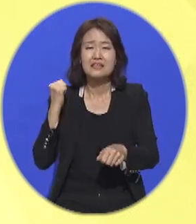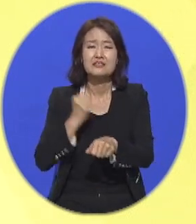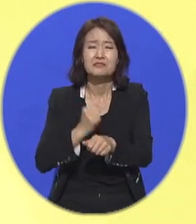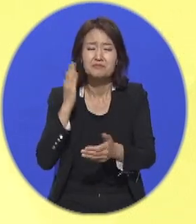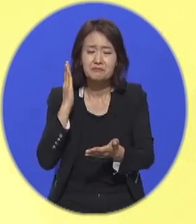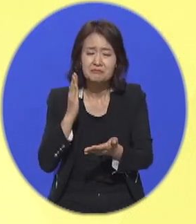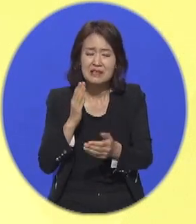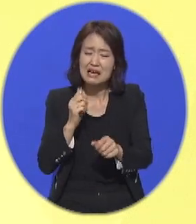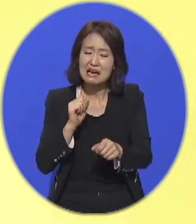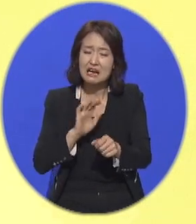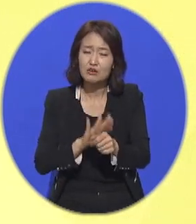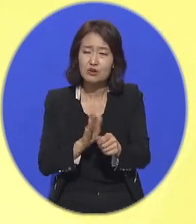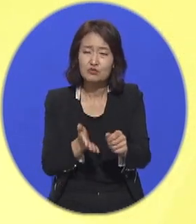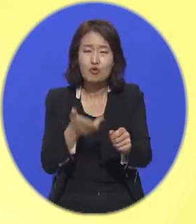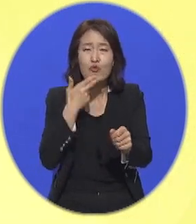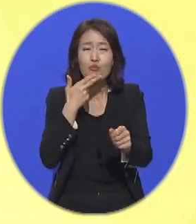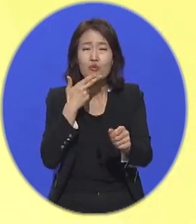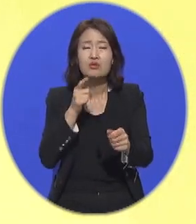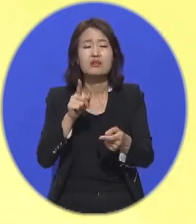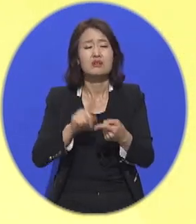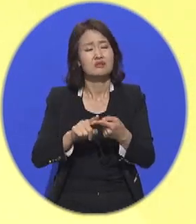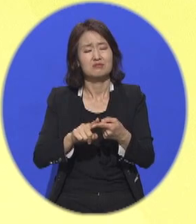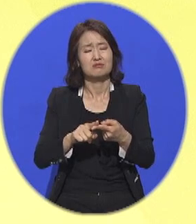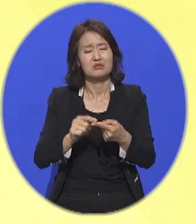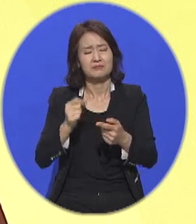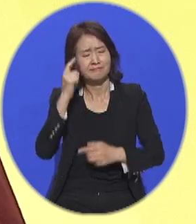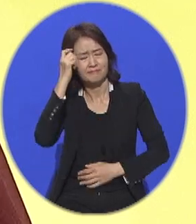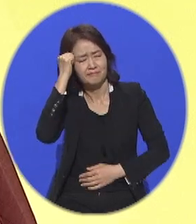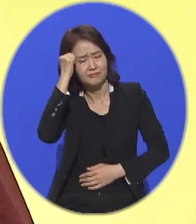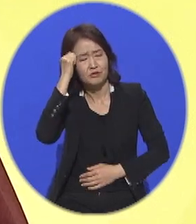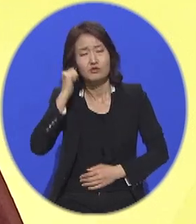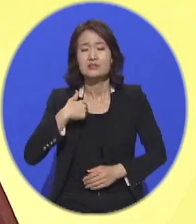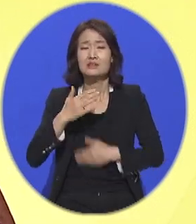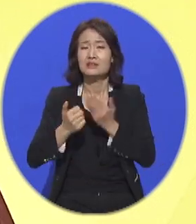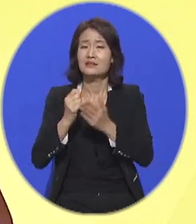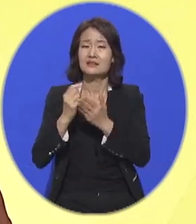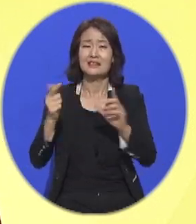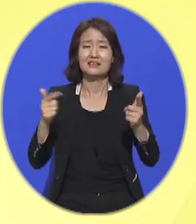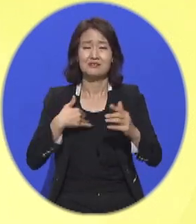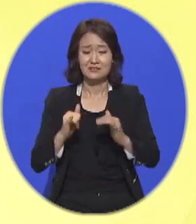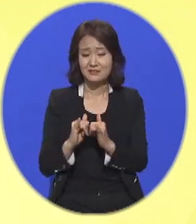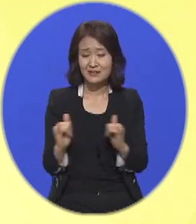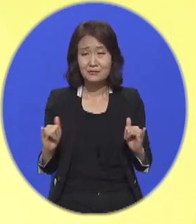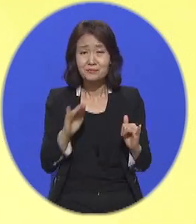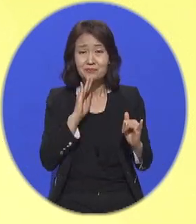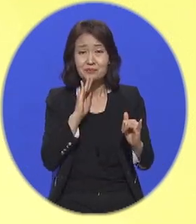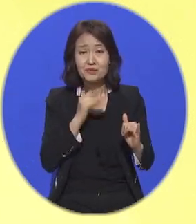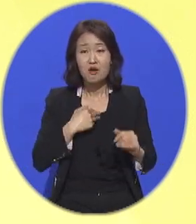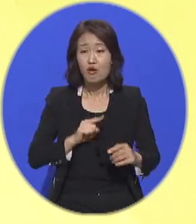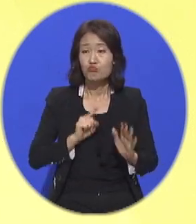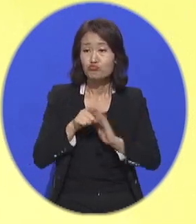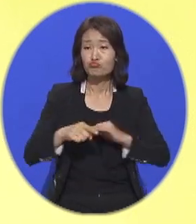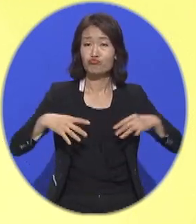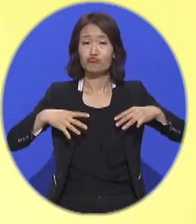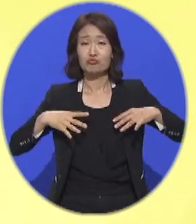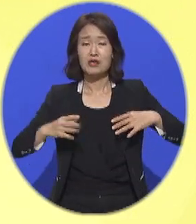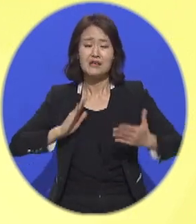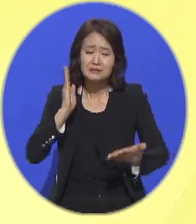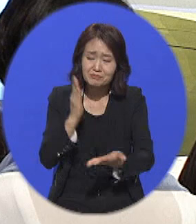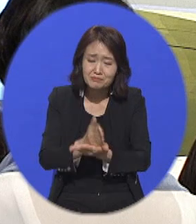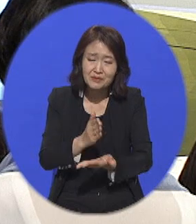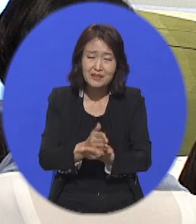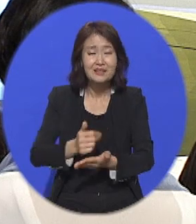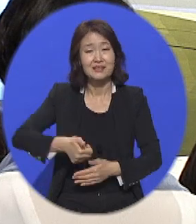기억을 하기 때문입니다. 예, 우리는 신이 아닙니다. 언제든지 실수합니다. 네, 그래서 내한테 어디 가서 잘난 체만 안 하면